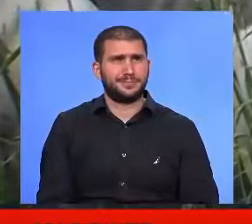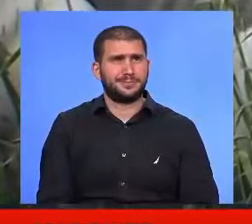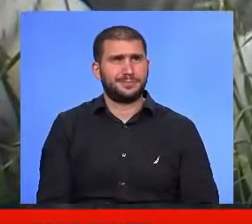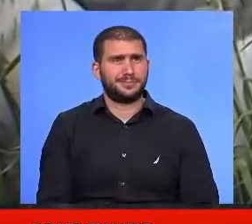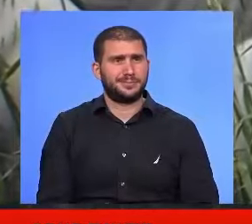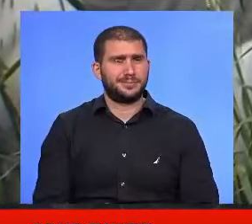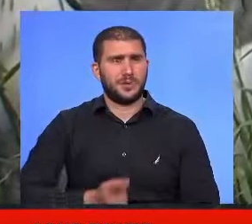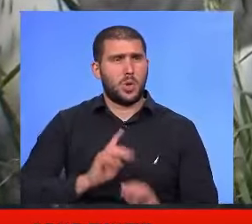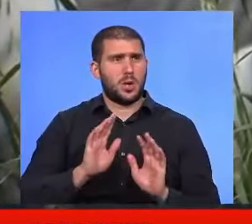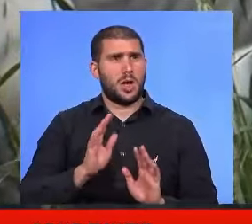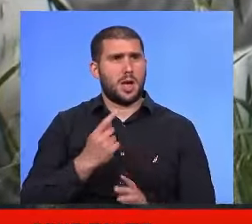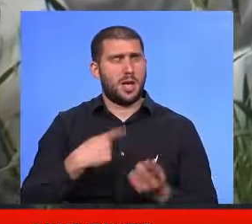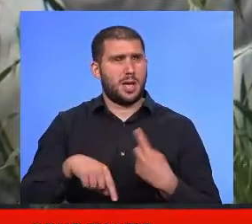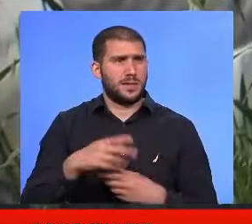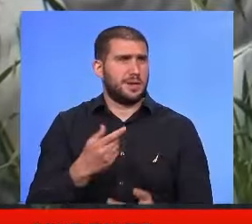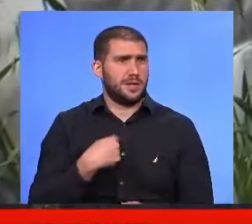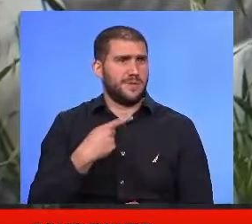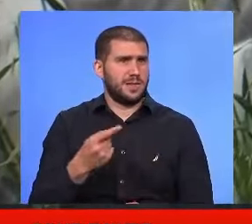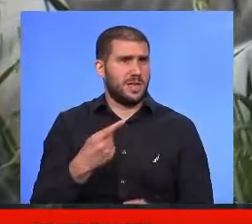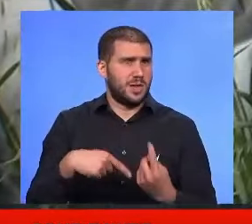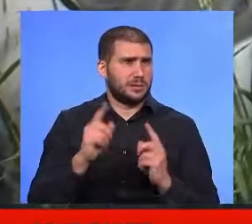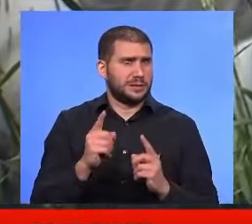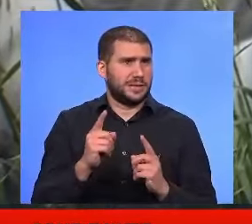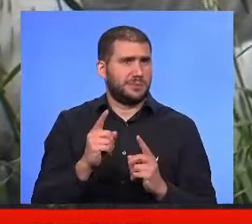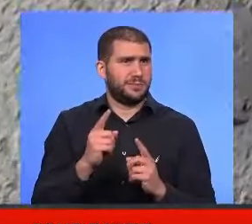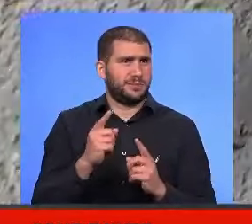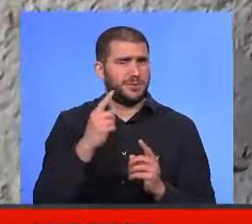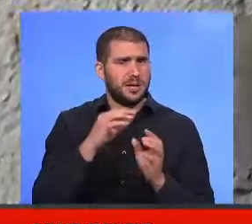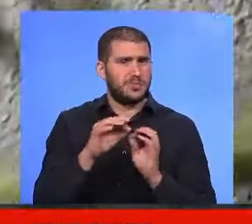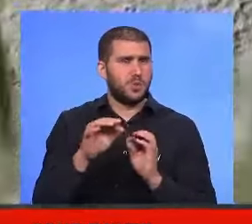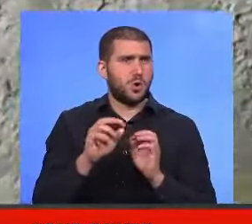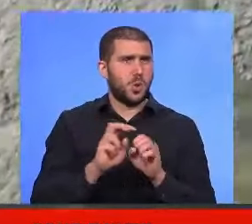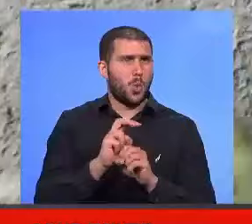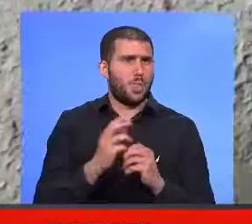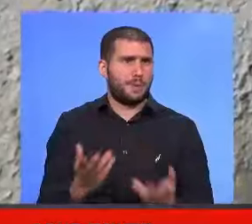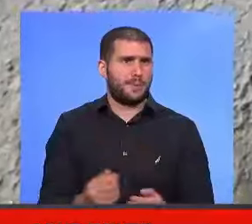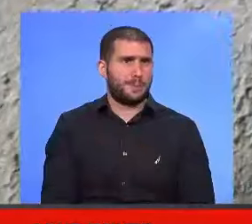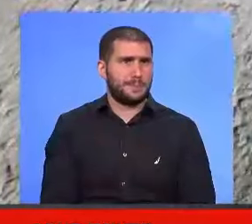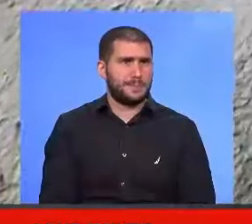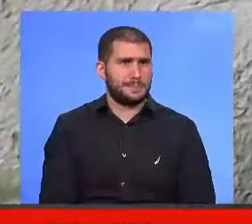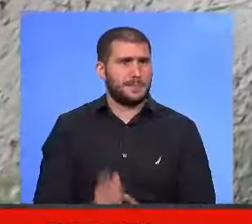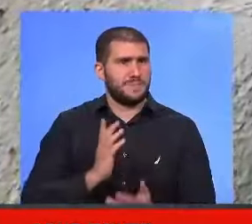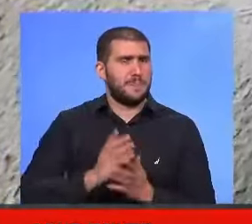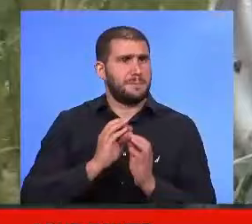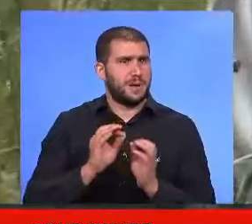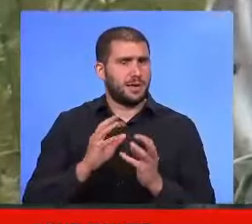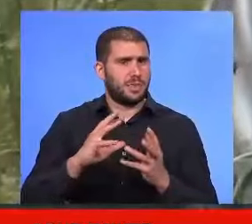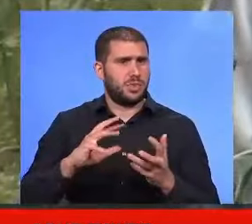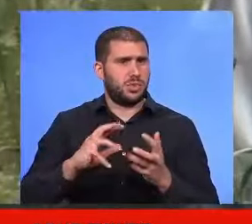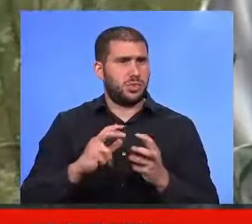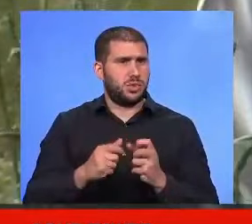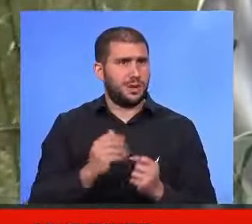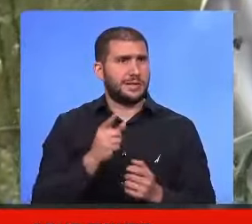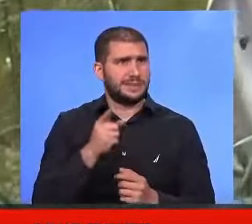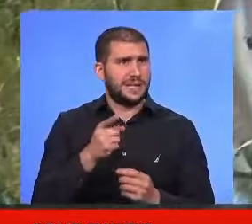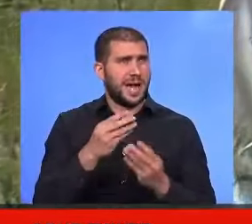לא ככה אני ואתה ואנחנו אמורים למדוד עונות. זה כבר מתחיל להחליד. זו